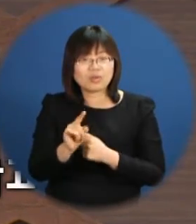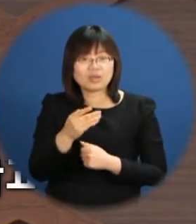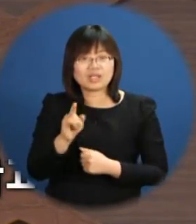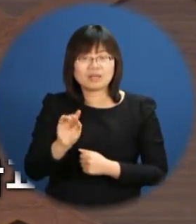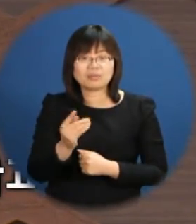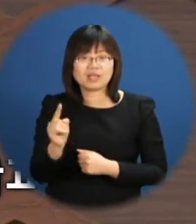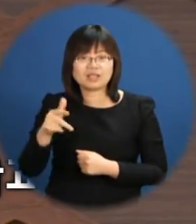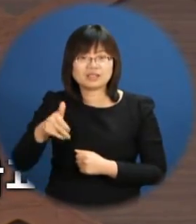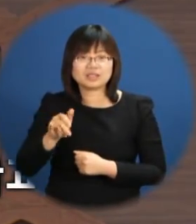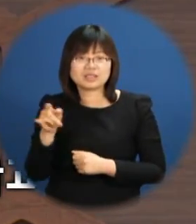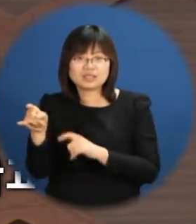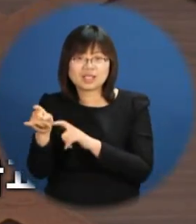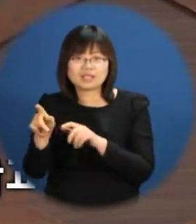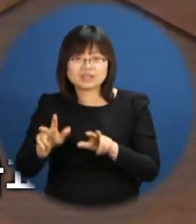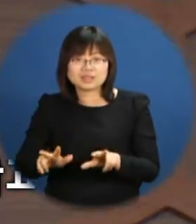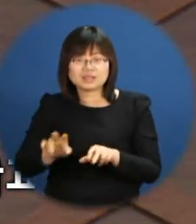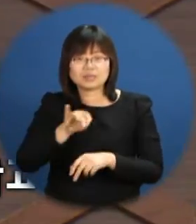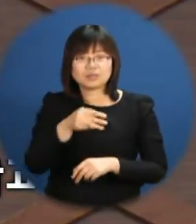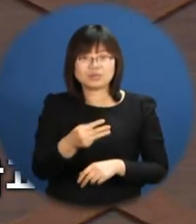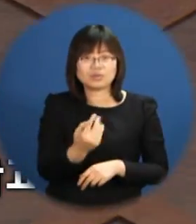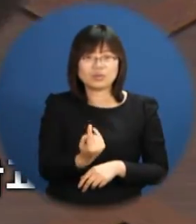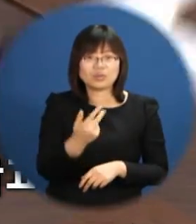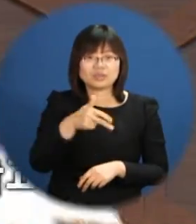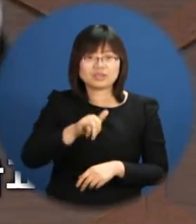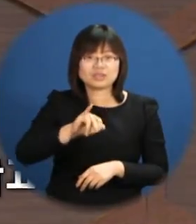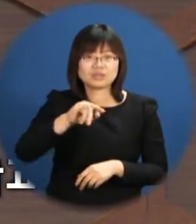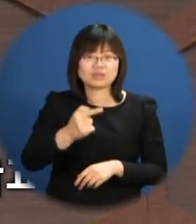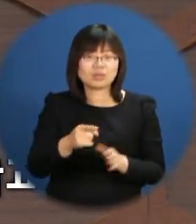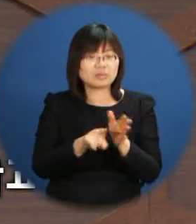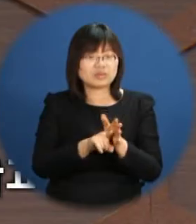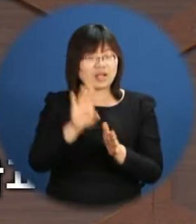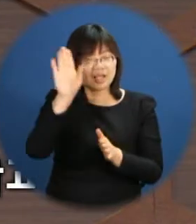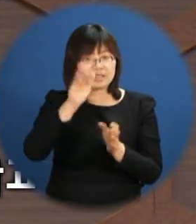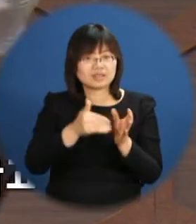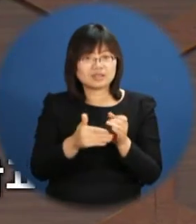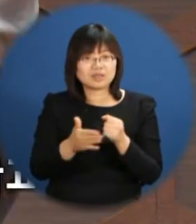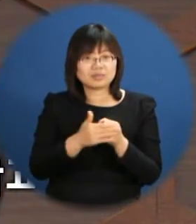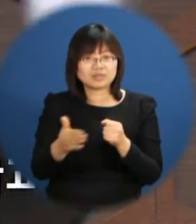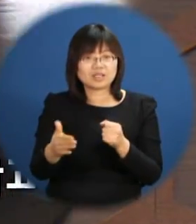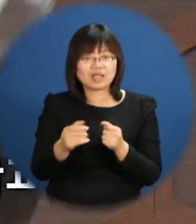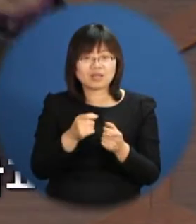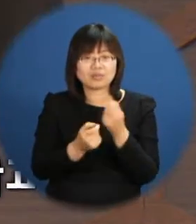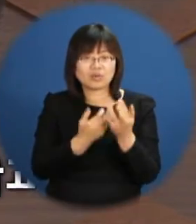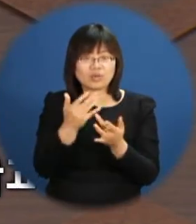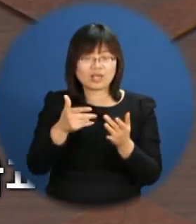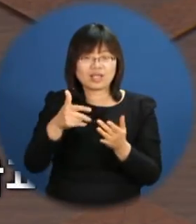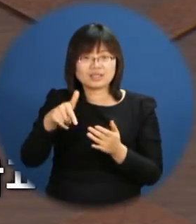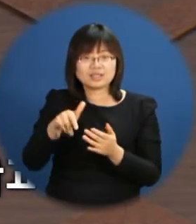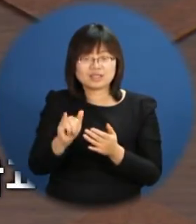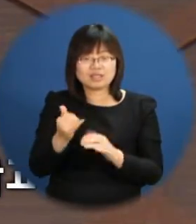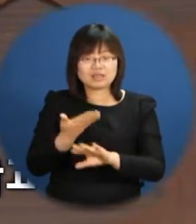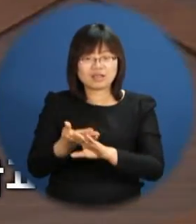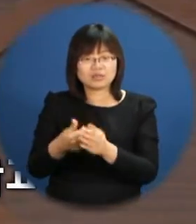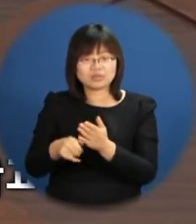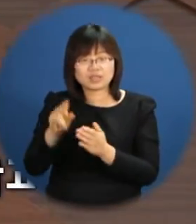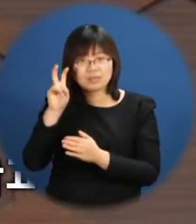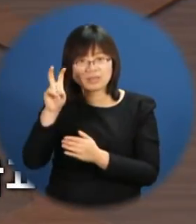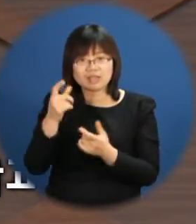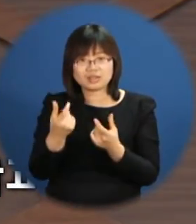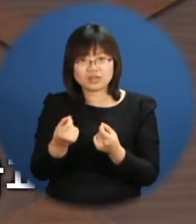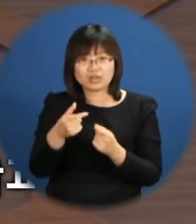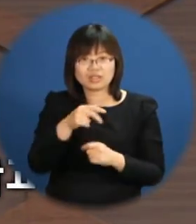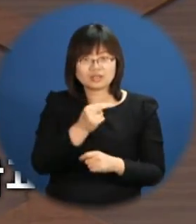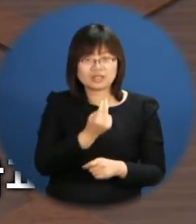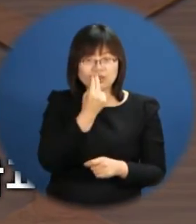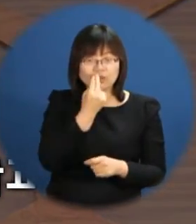라 바지에는 플롯 이스턴 같은 거 안 믿어 쓰니까 그 그 가연성 기체 그것도 뭔가 따른 물질 거고 그거랑 산서